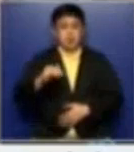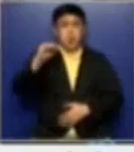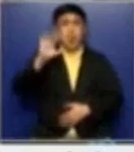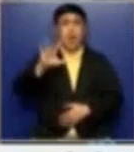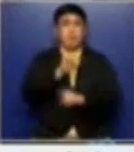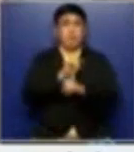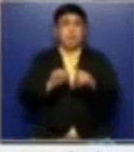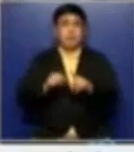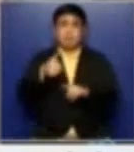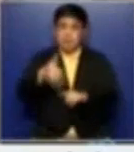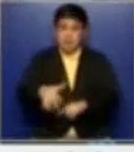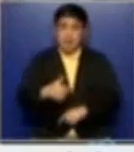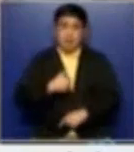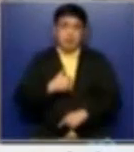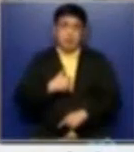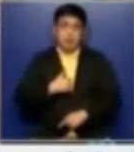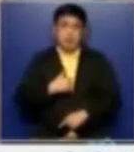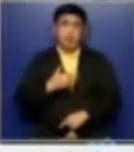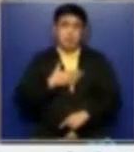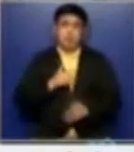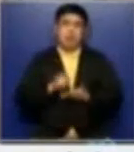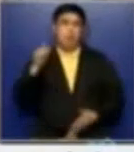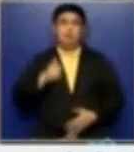ประมาณการไว้ผมลาออก